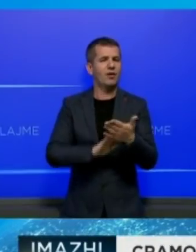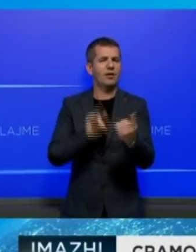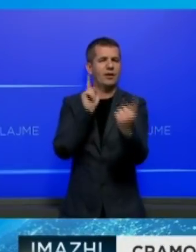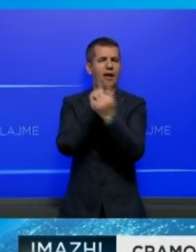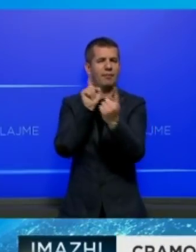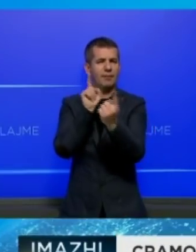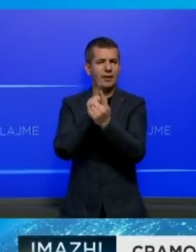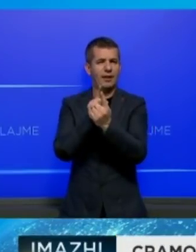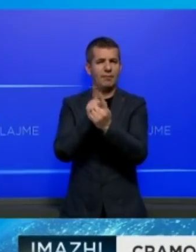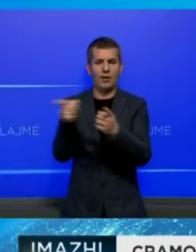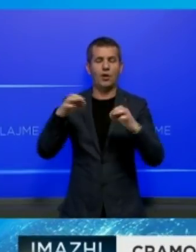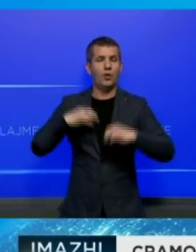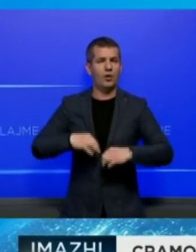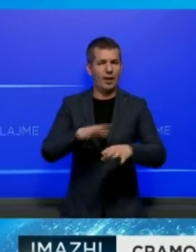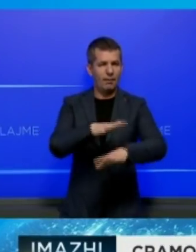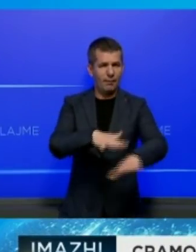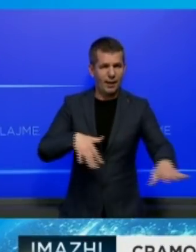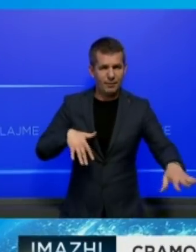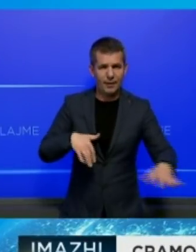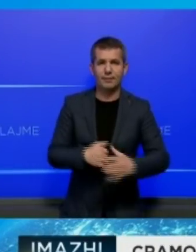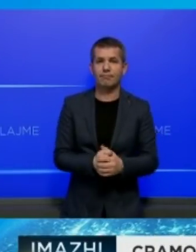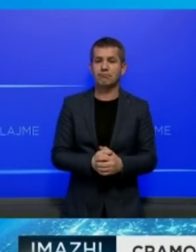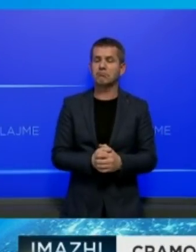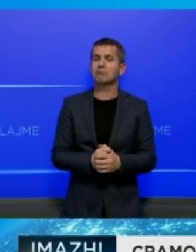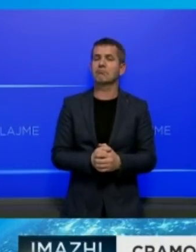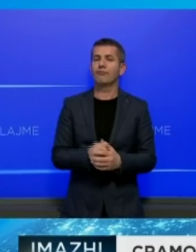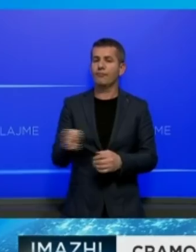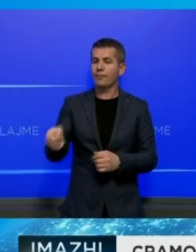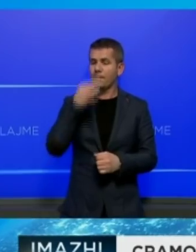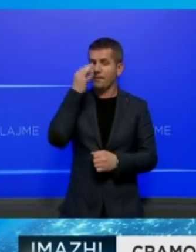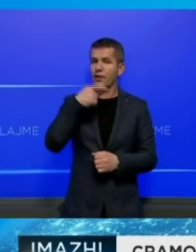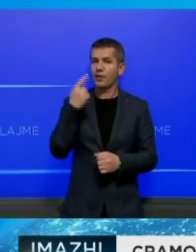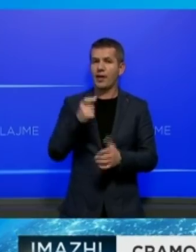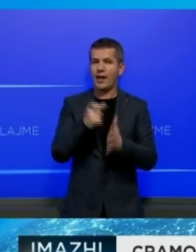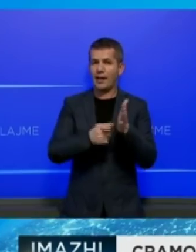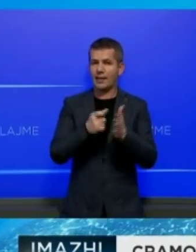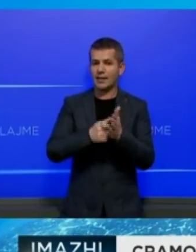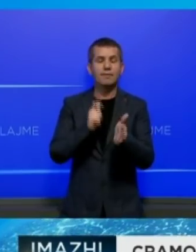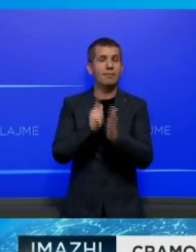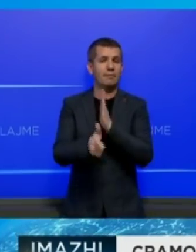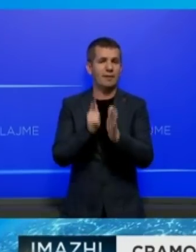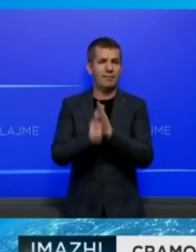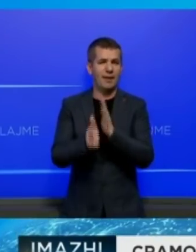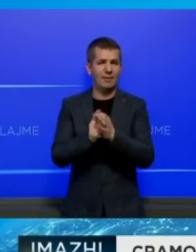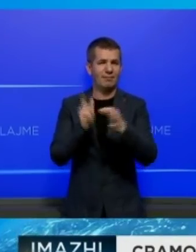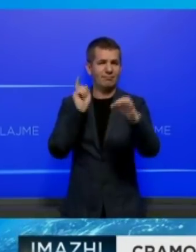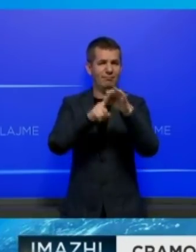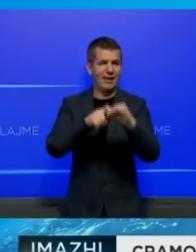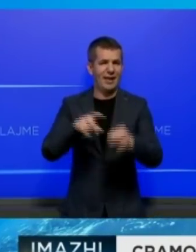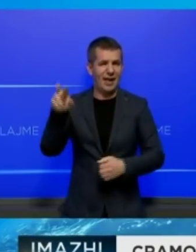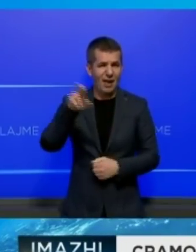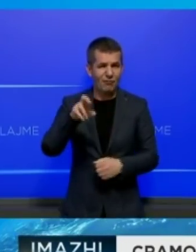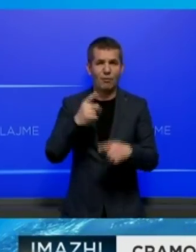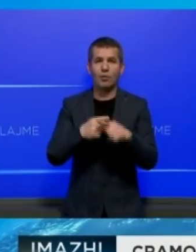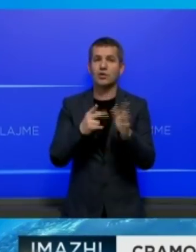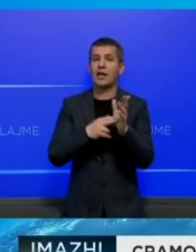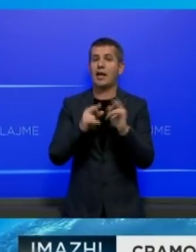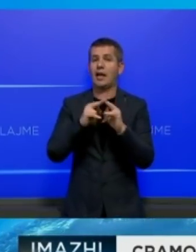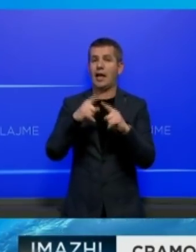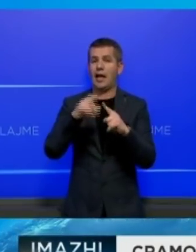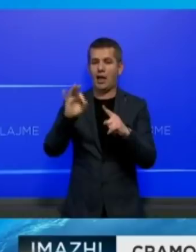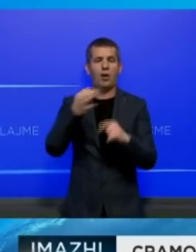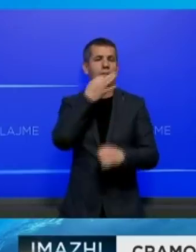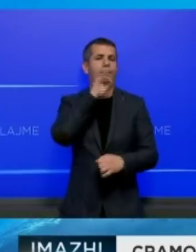me kryekuvendarin Gleukë Njufca. Sipas tij, antarësimi për shpejtuar i Kosovës në BE dhe në NATO do t'i shërbente jo